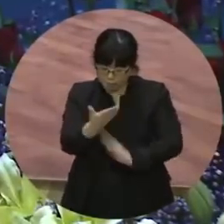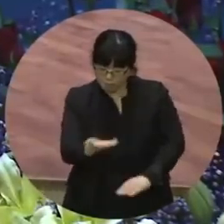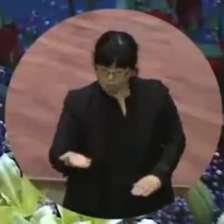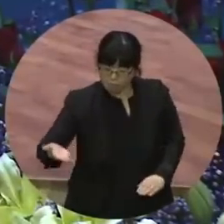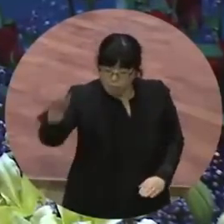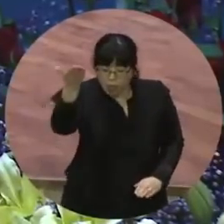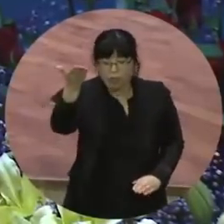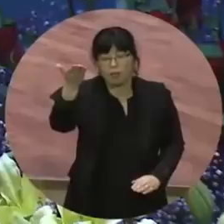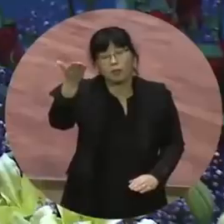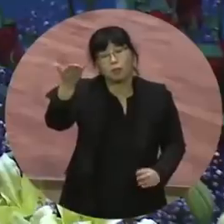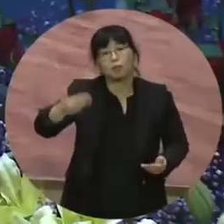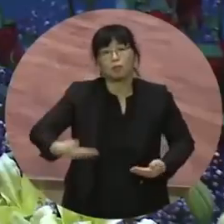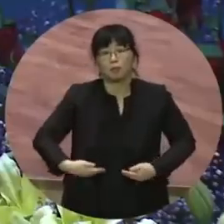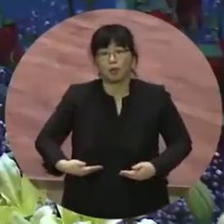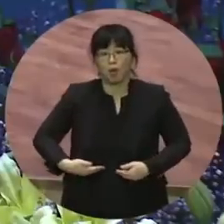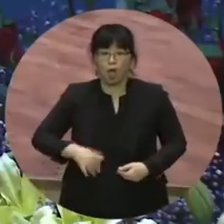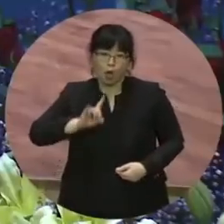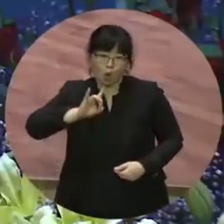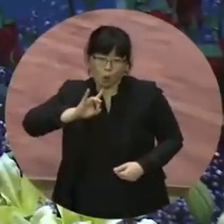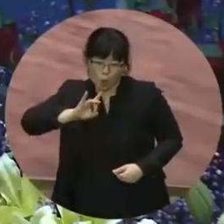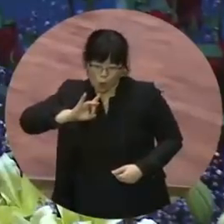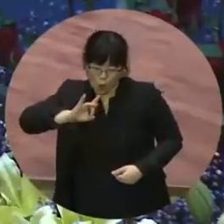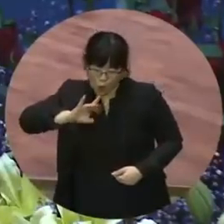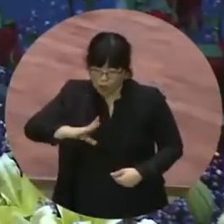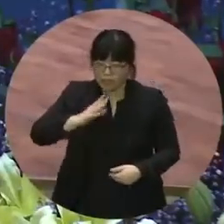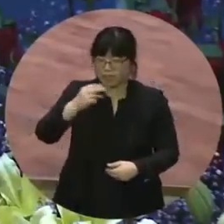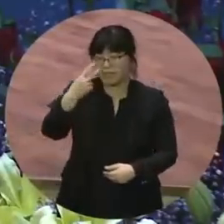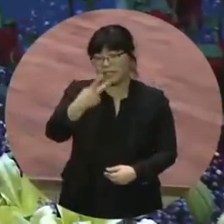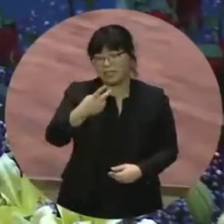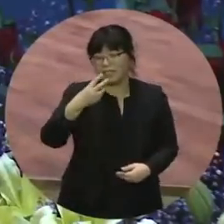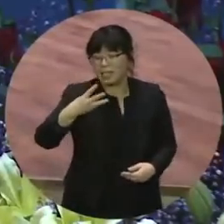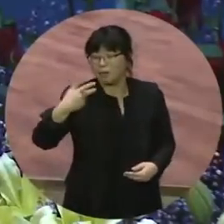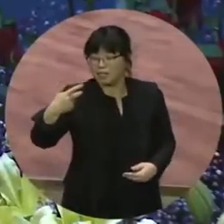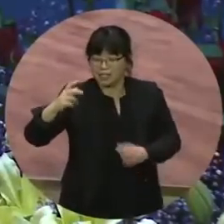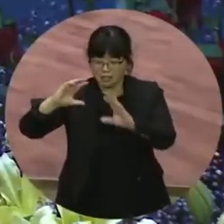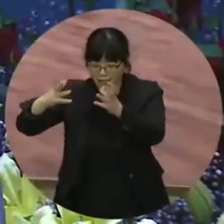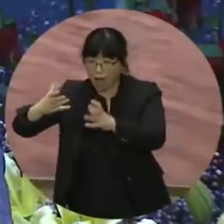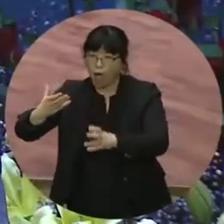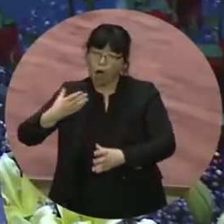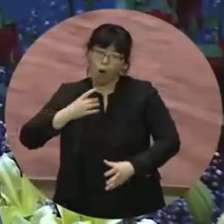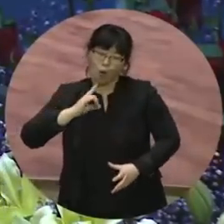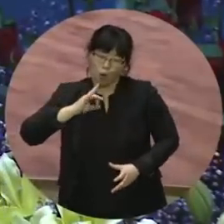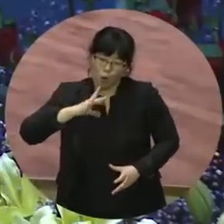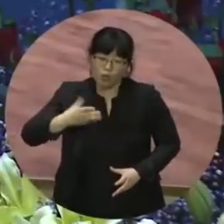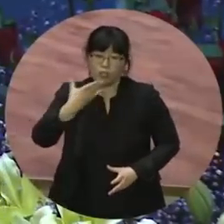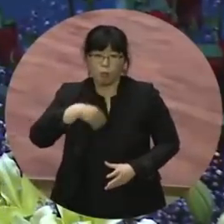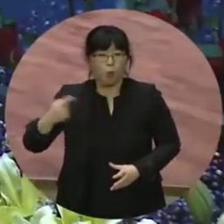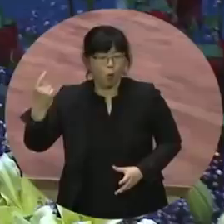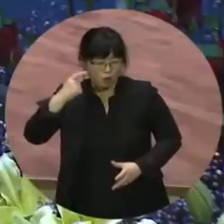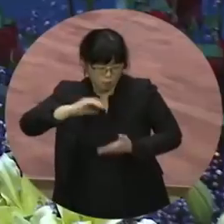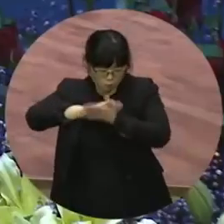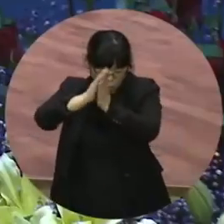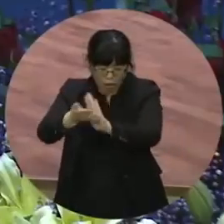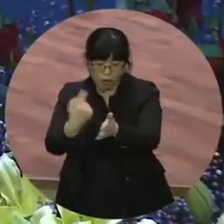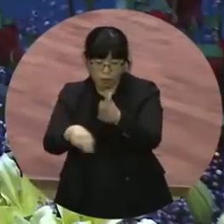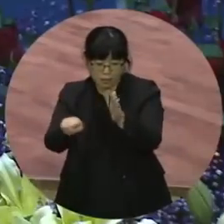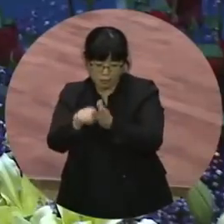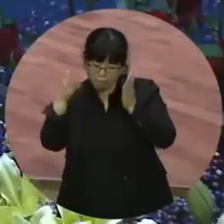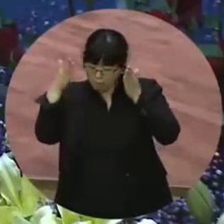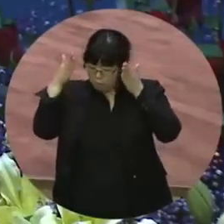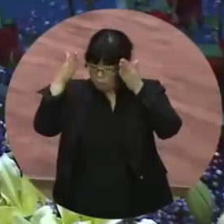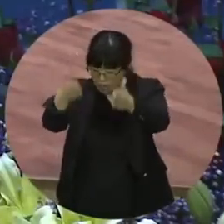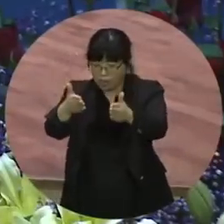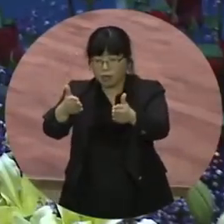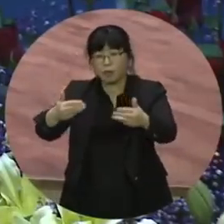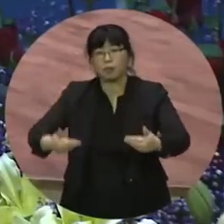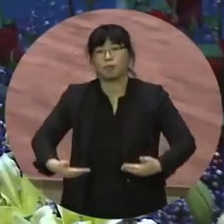복음, 오직 이삼칠나라, 오직 세계만, 오직. 내 장로님 그랬어요. 오직이 되라 오늘부터. 오직이